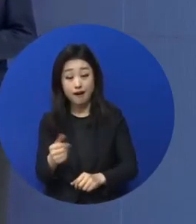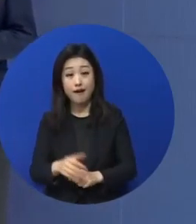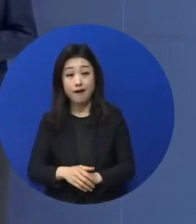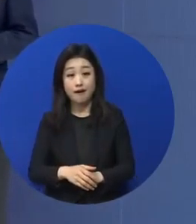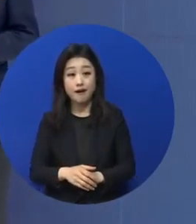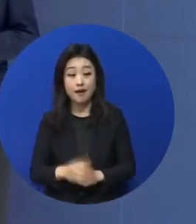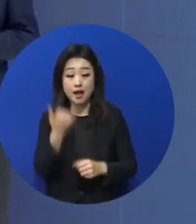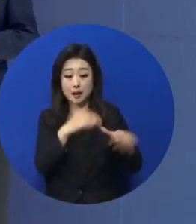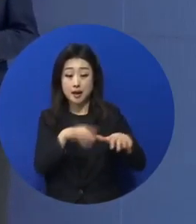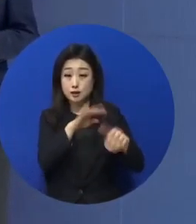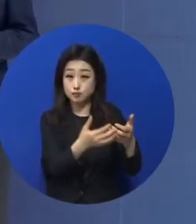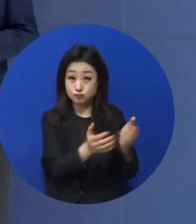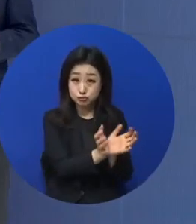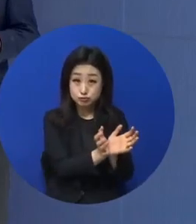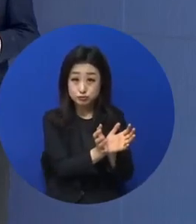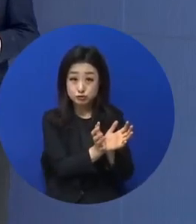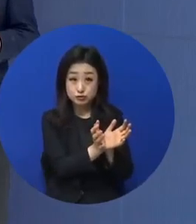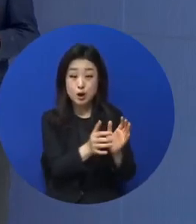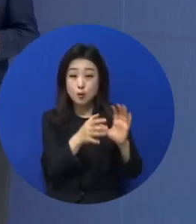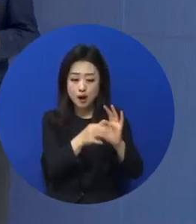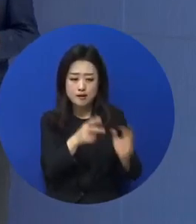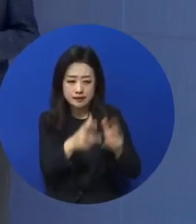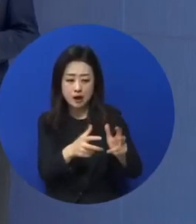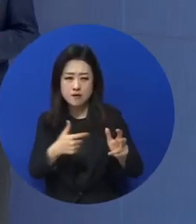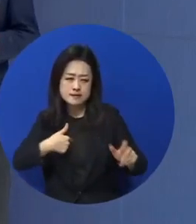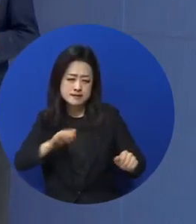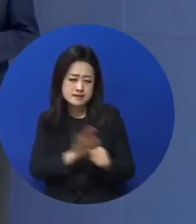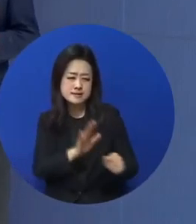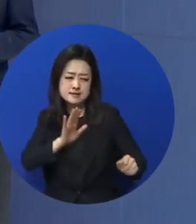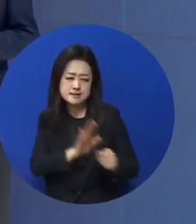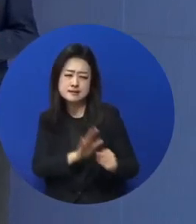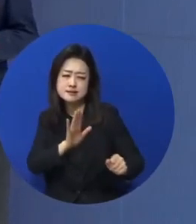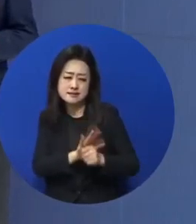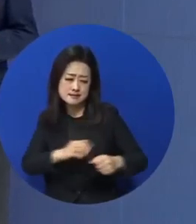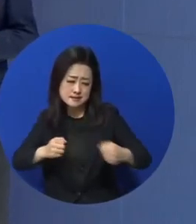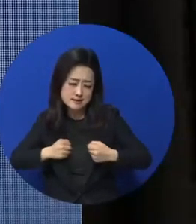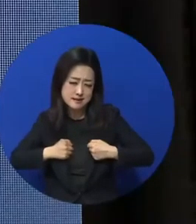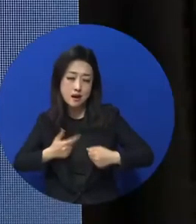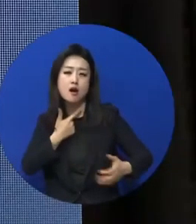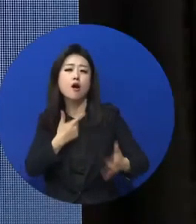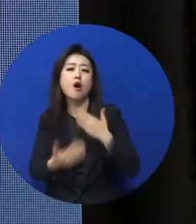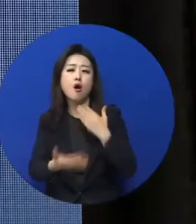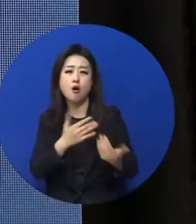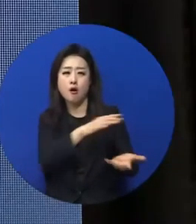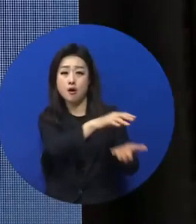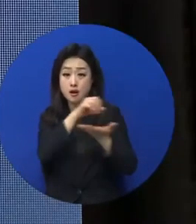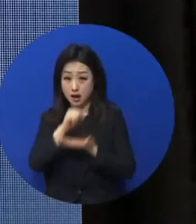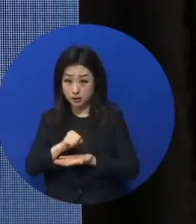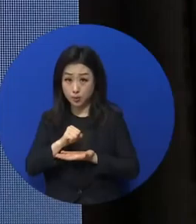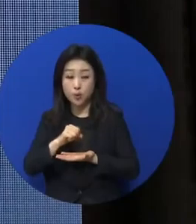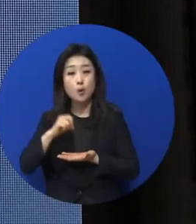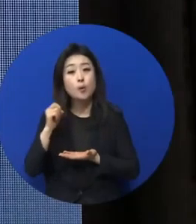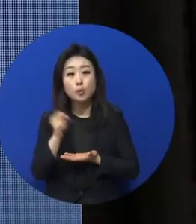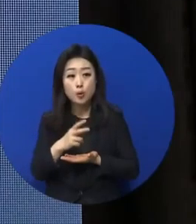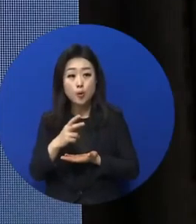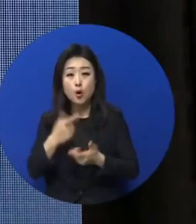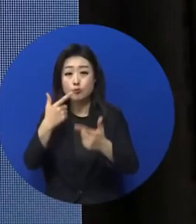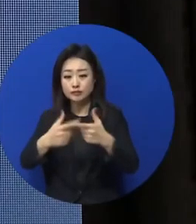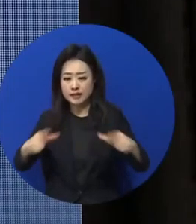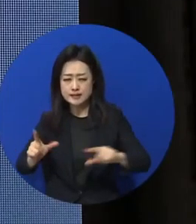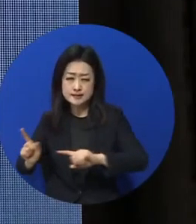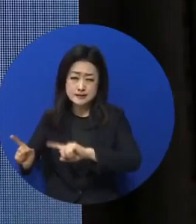무기력한 해수부와 쓰러져가던 관련 산업들을 일으켜 세운 경험과 능력, 날개 없이 추락하는 우리